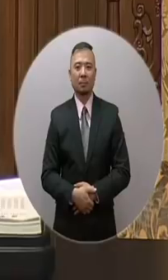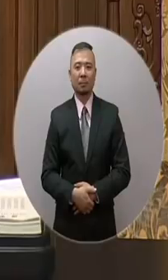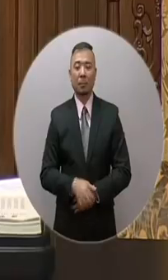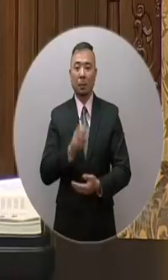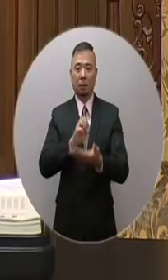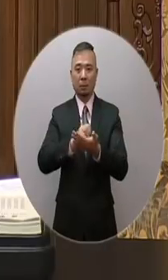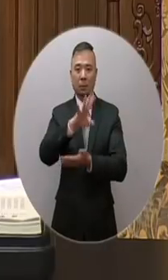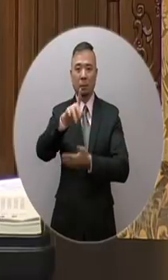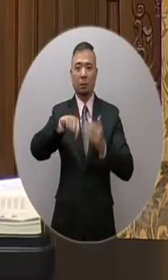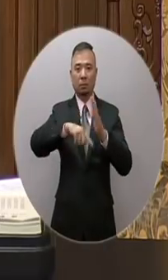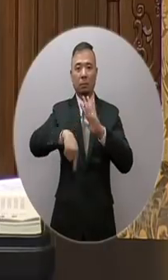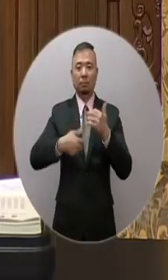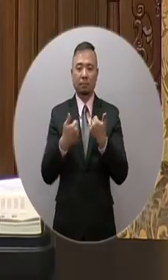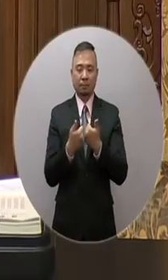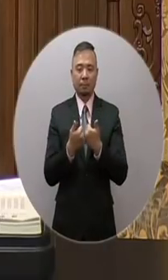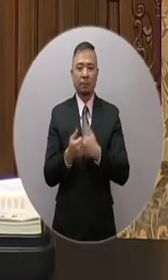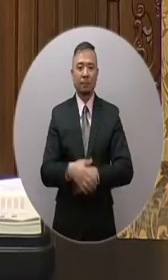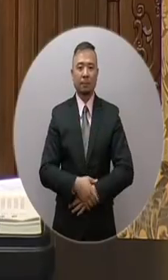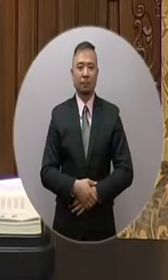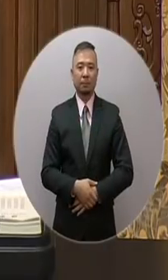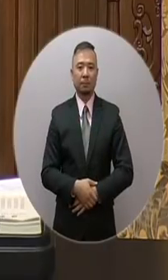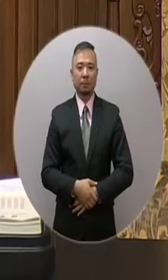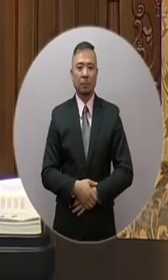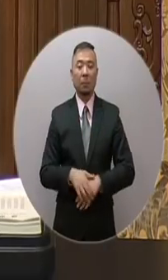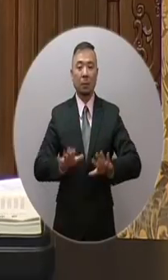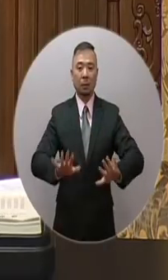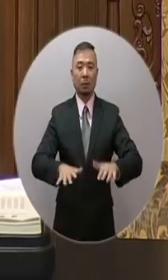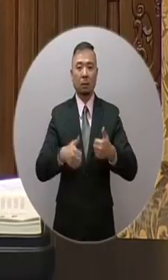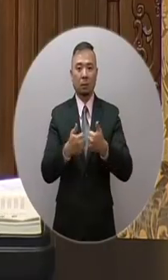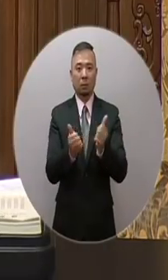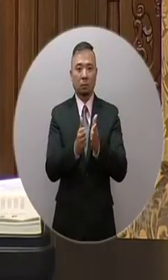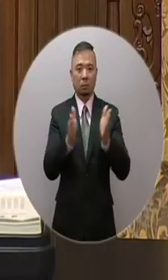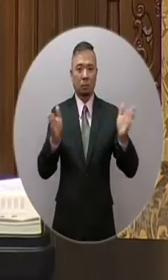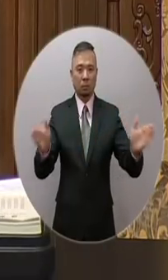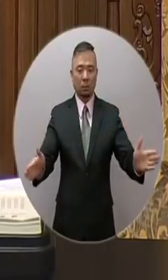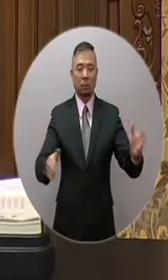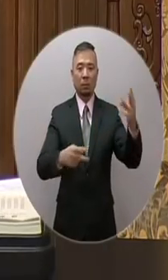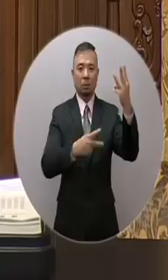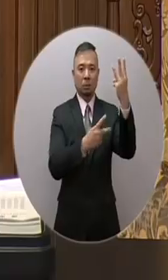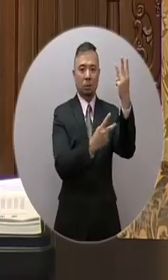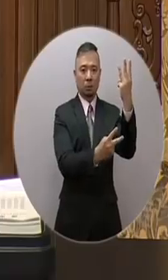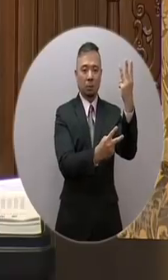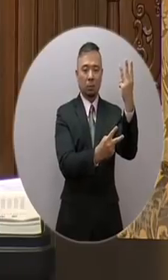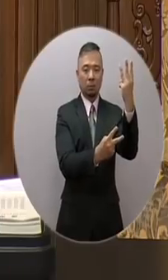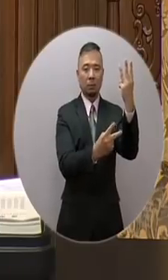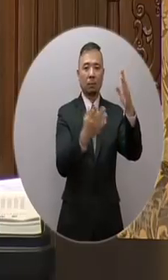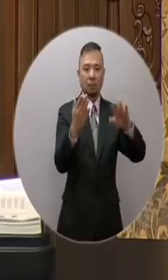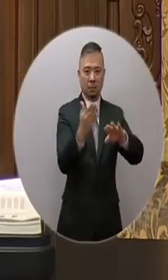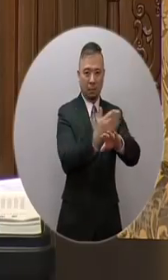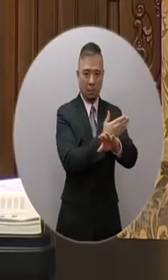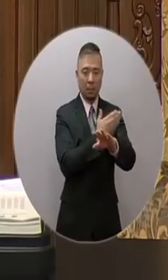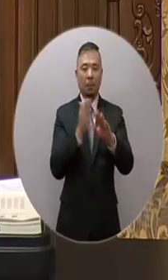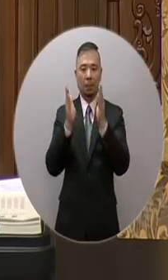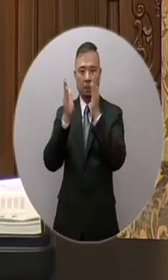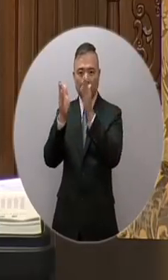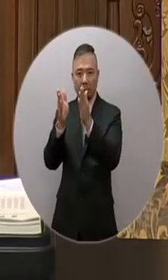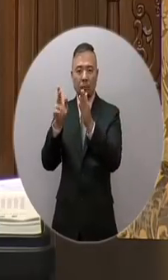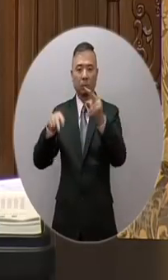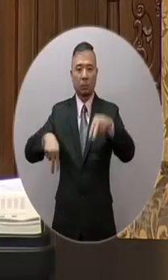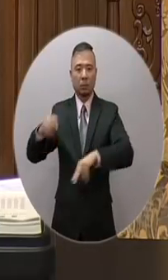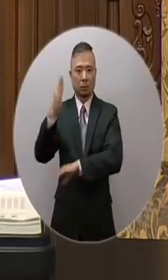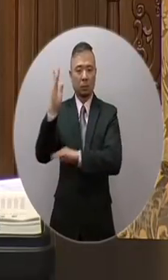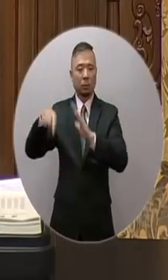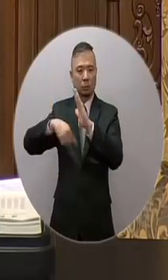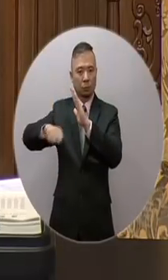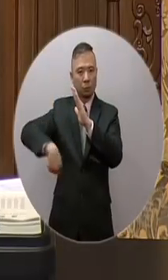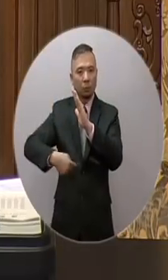报恩会，本会期自3月2日起，对行政院院长施政